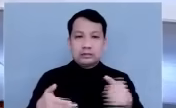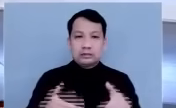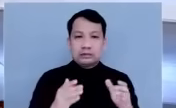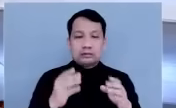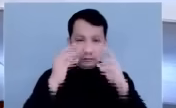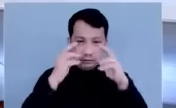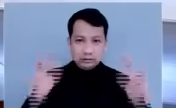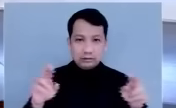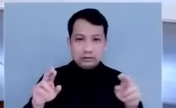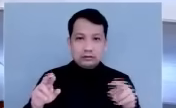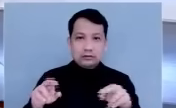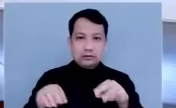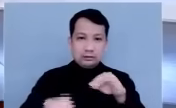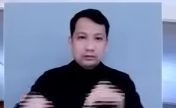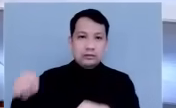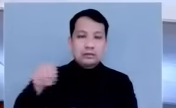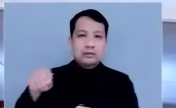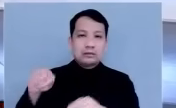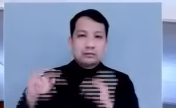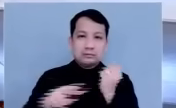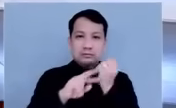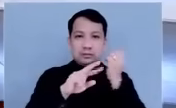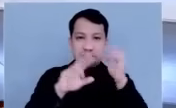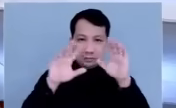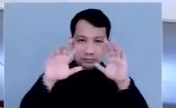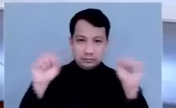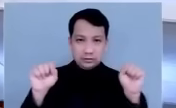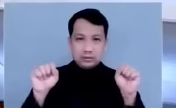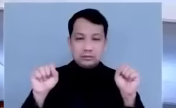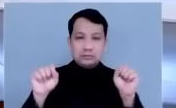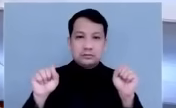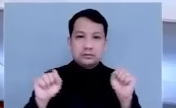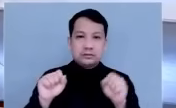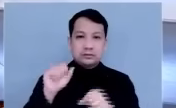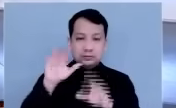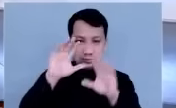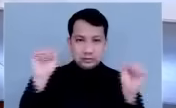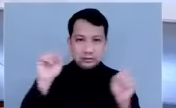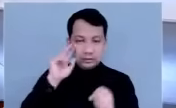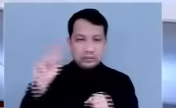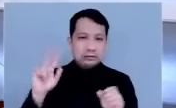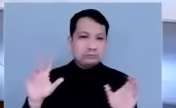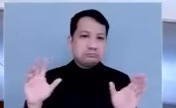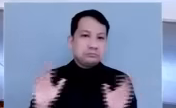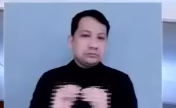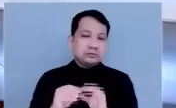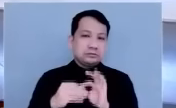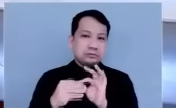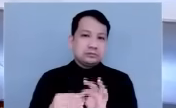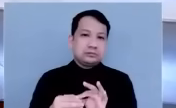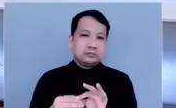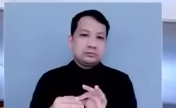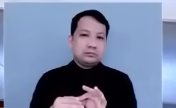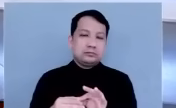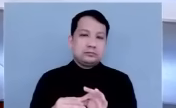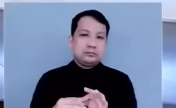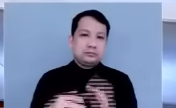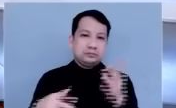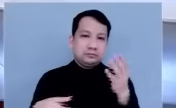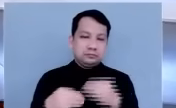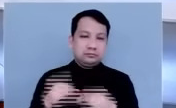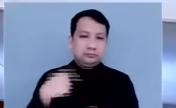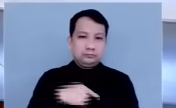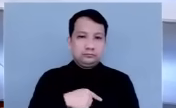para naman makatakbo si Sara bilang vice ni BBM. Sa nakaraang mga taon, mukhang matatag ang posisyon ng mga Duterte